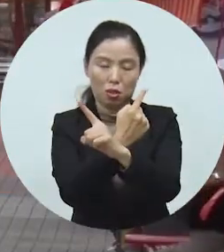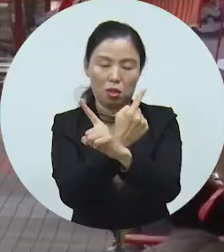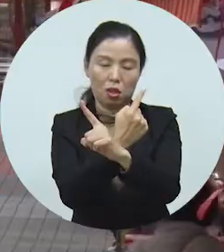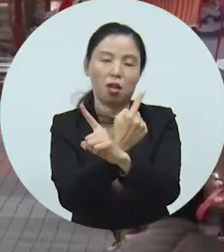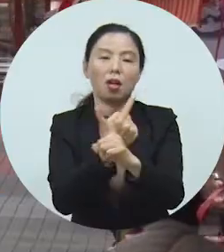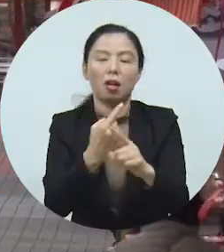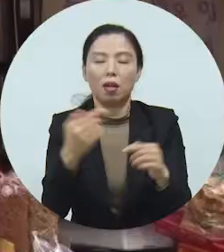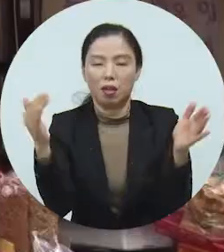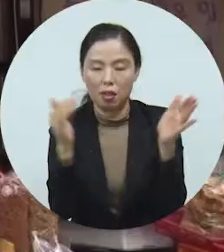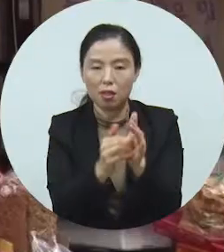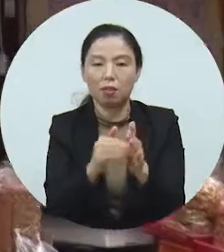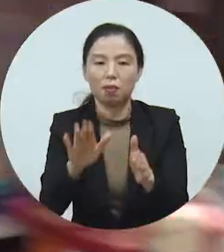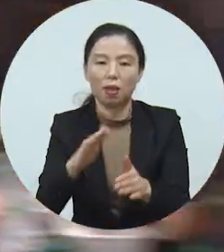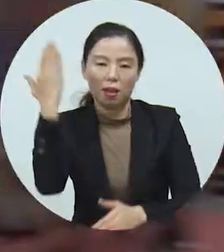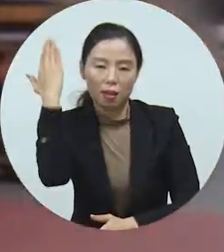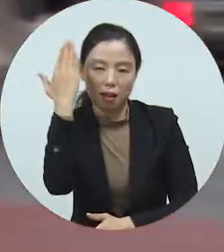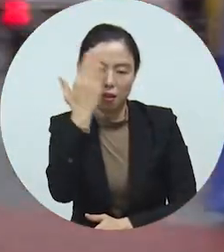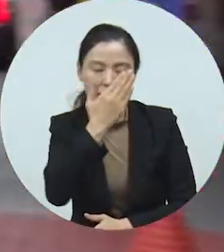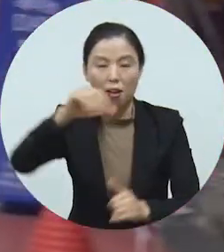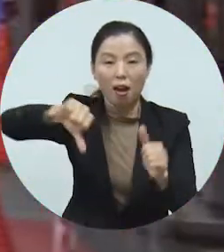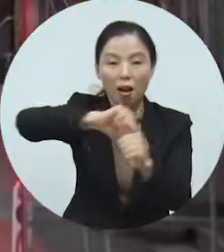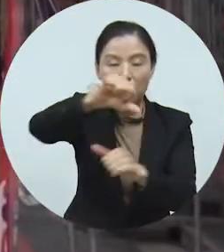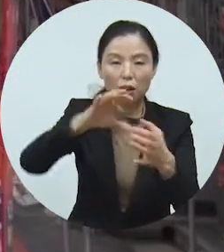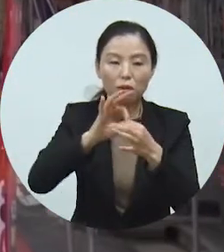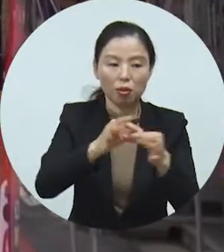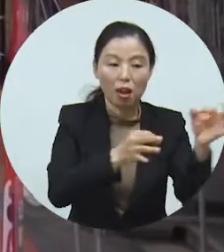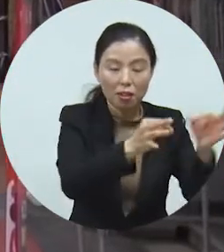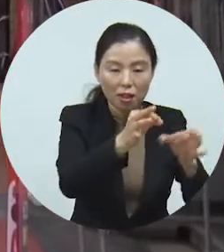진행했습니다. 더욱 쾌적해진